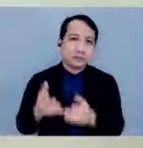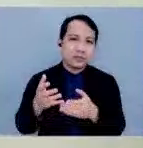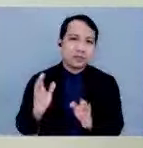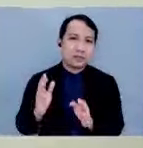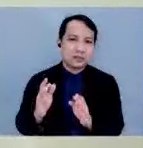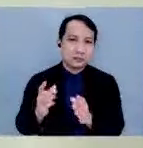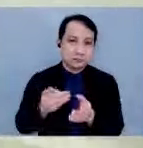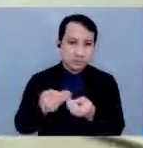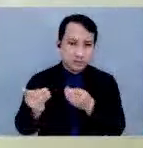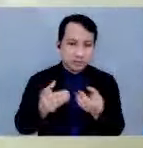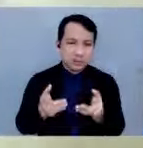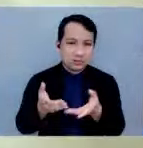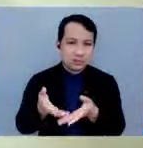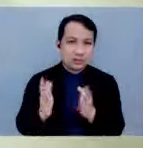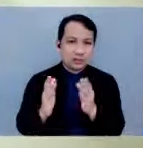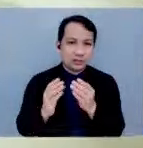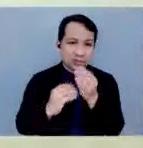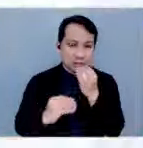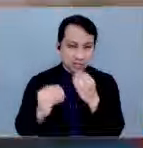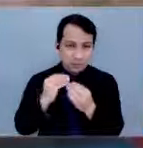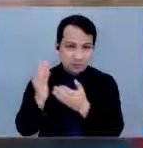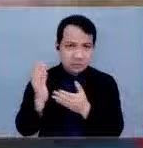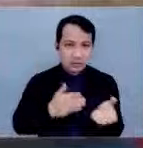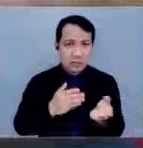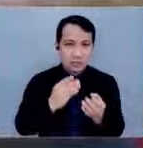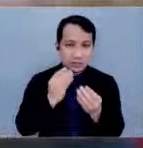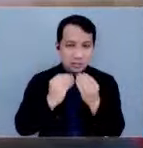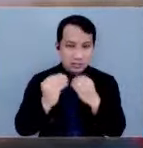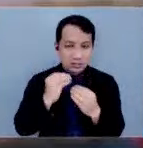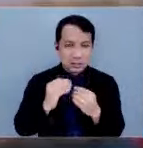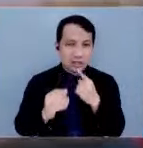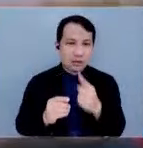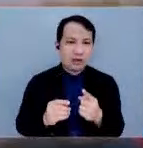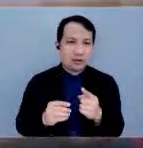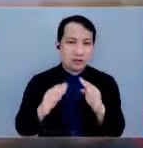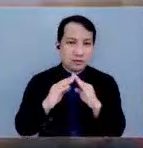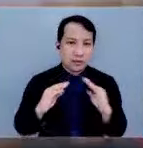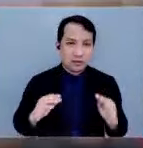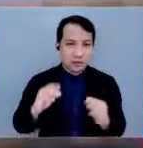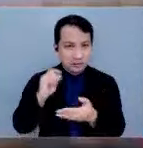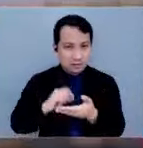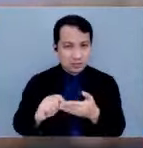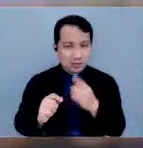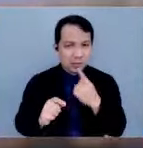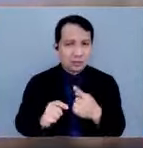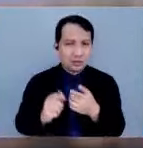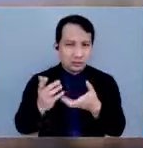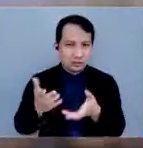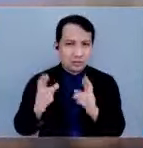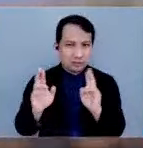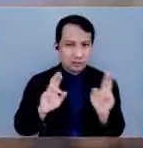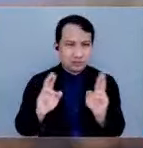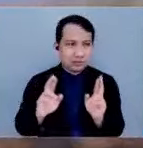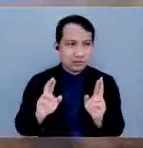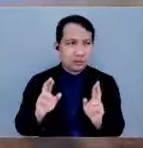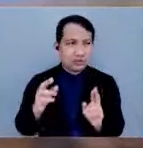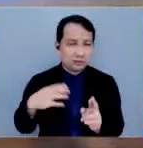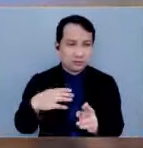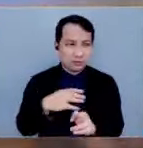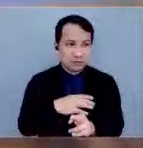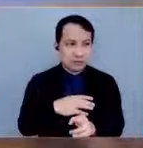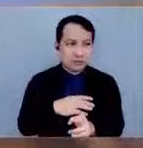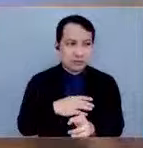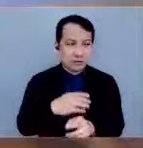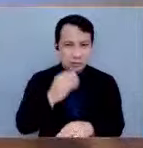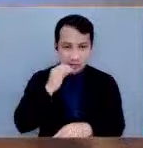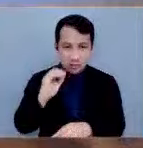kaya'y magdala ng pagkain ang dumadalaw. Ayon sa House Secretary General, iniyahanda na ng Kamara ang detention order